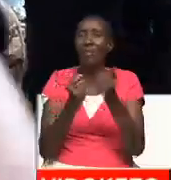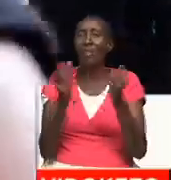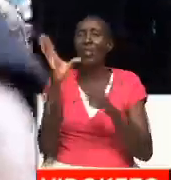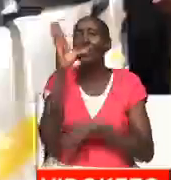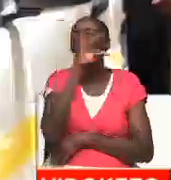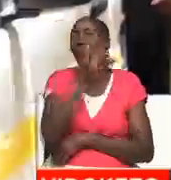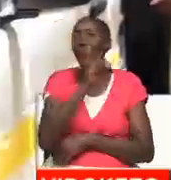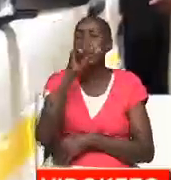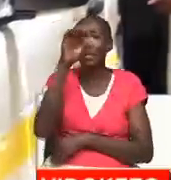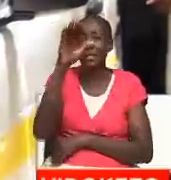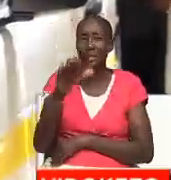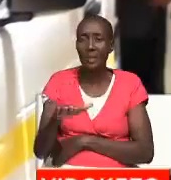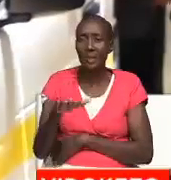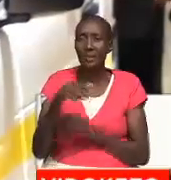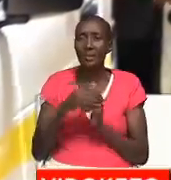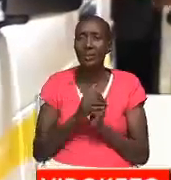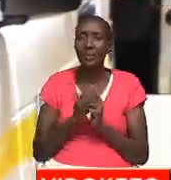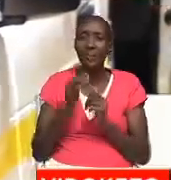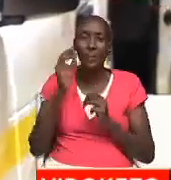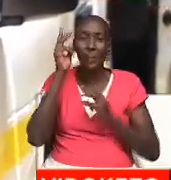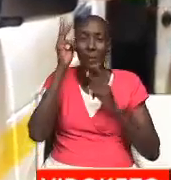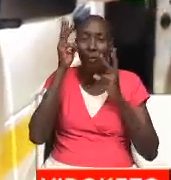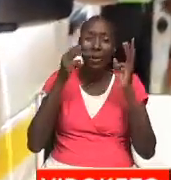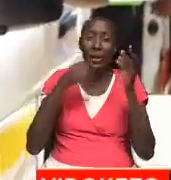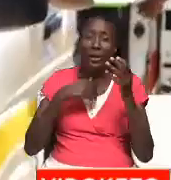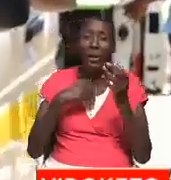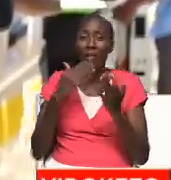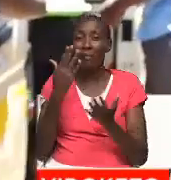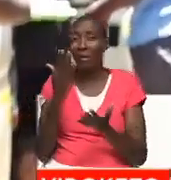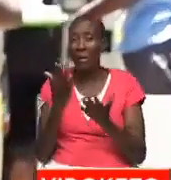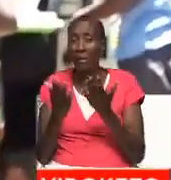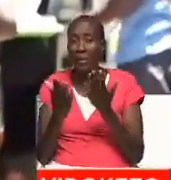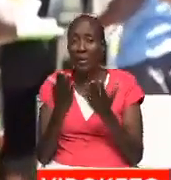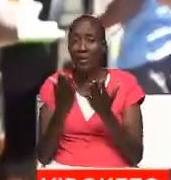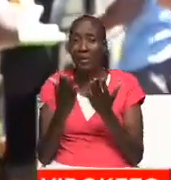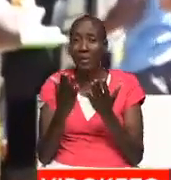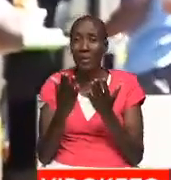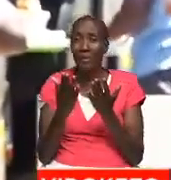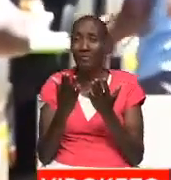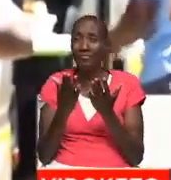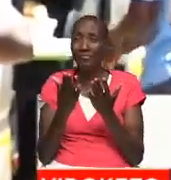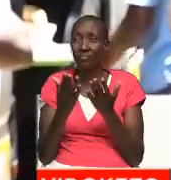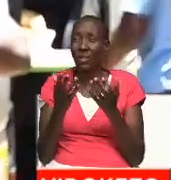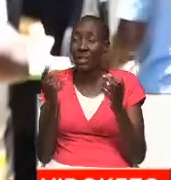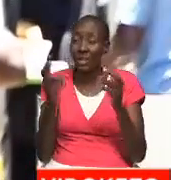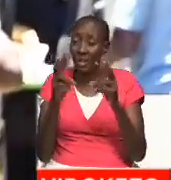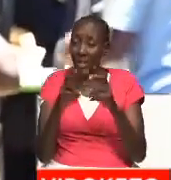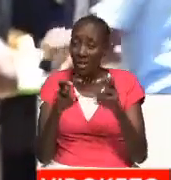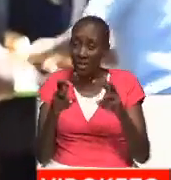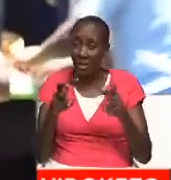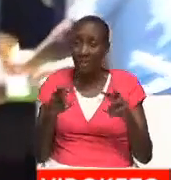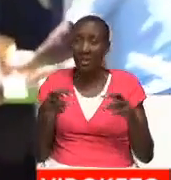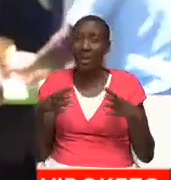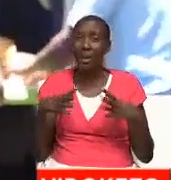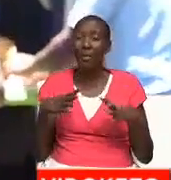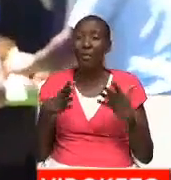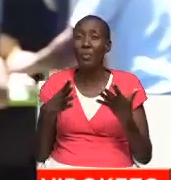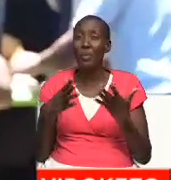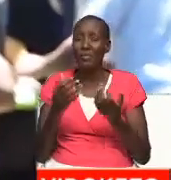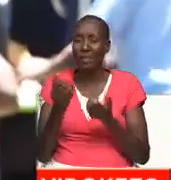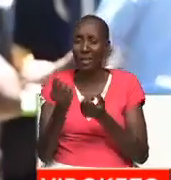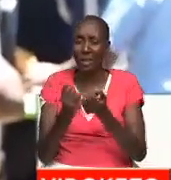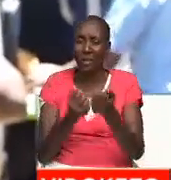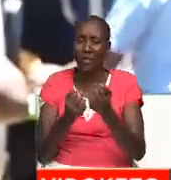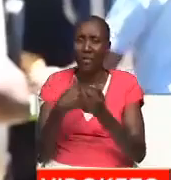stendi. Kulikuwa na wasiwasi maybe kutakuwa na ile crackdown ya maybe abiria wenye gari yenye imebebesha